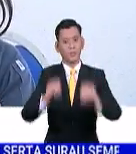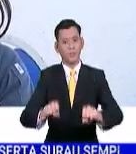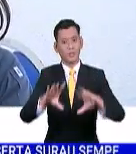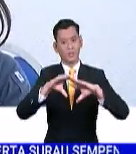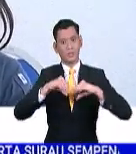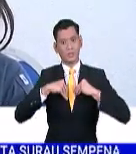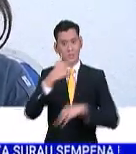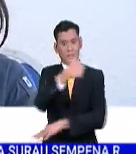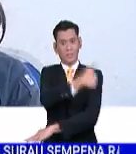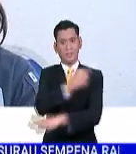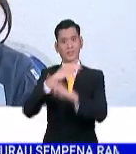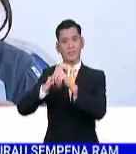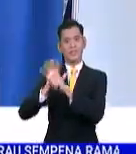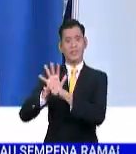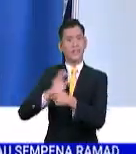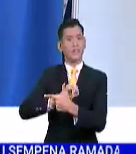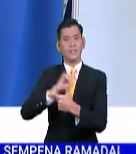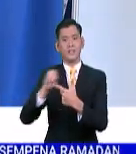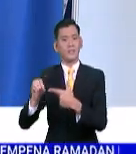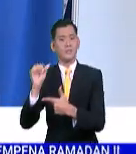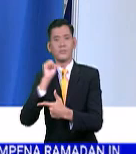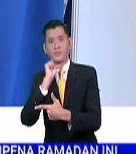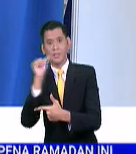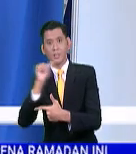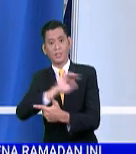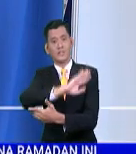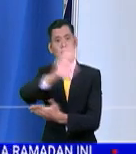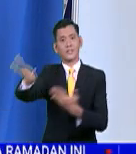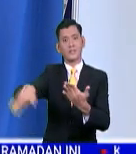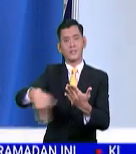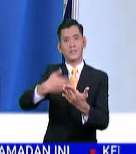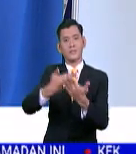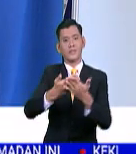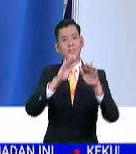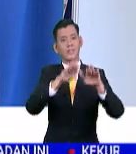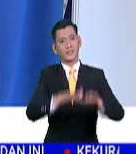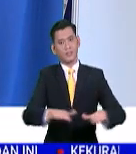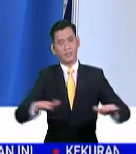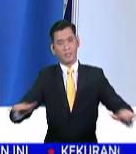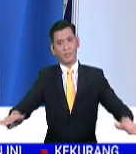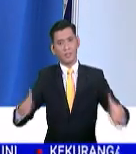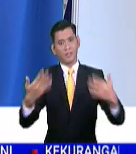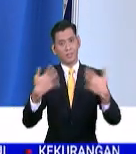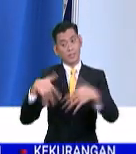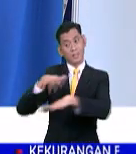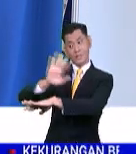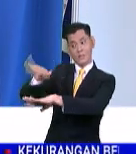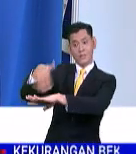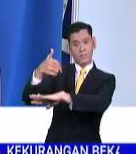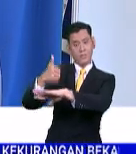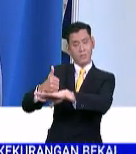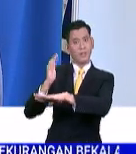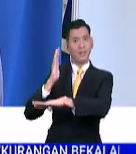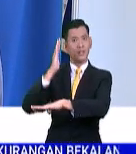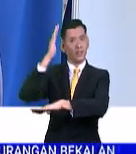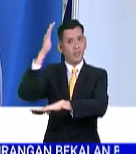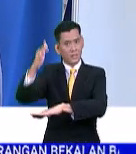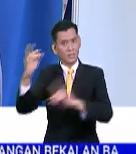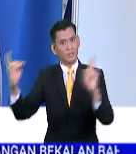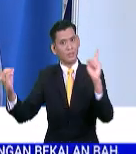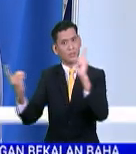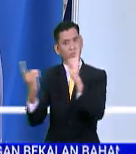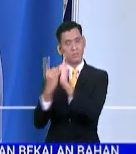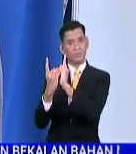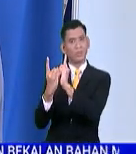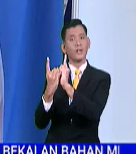menerima vaksin atau tidak. Semua kanak-kanak yang menerima janji temu akan bertemu dengan doktor,